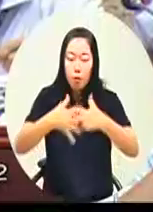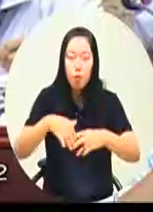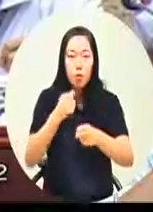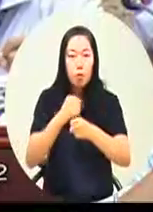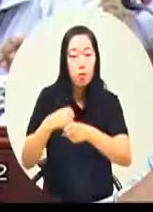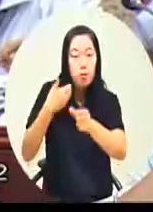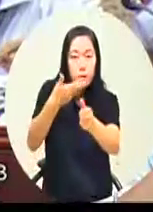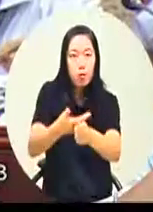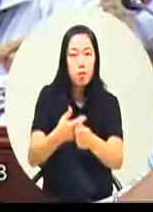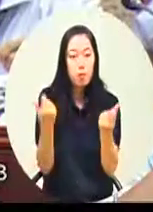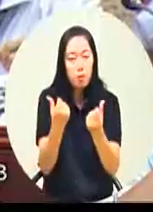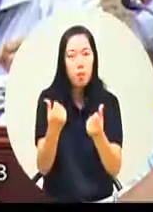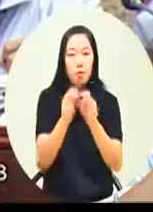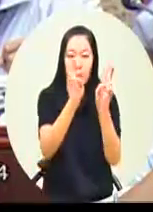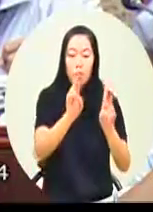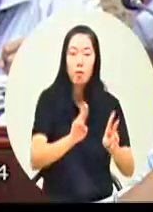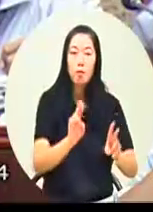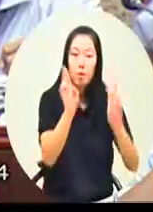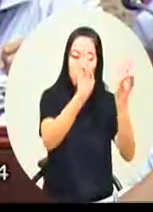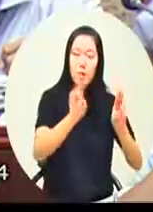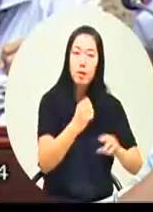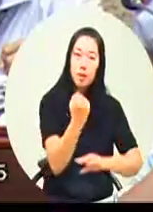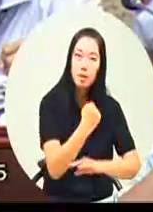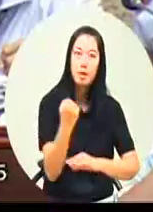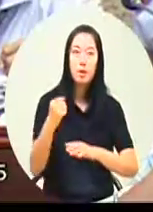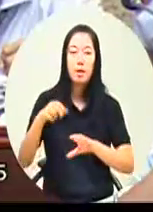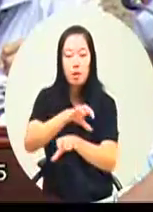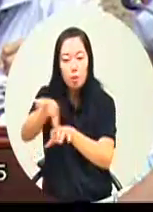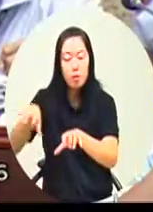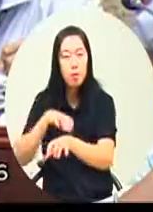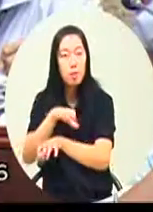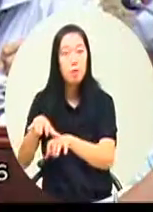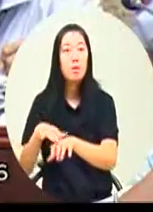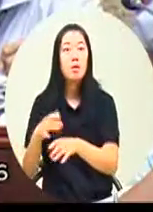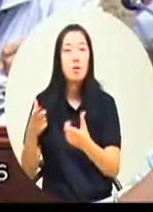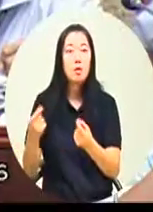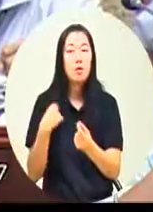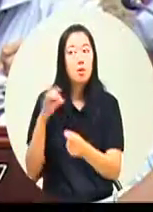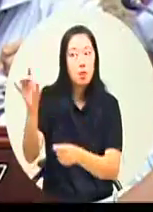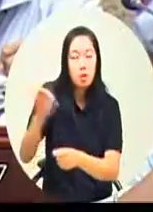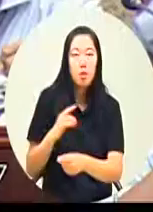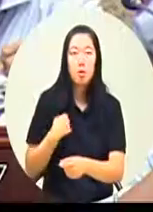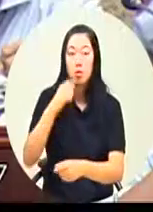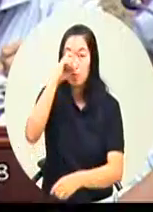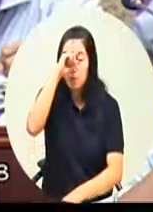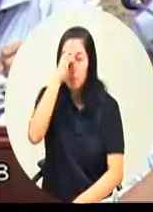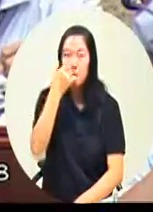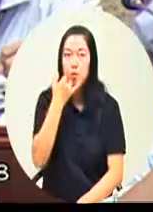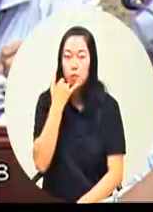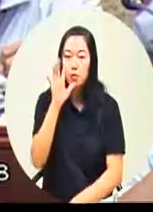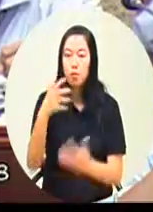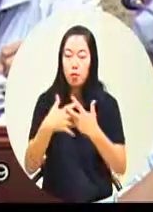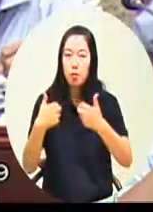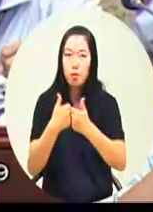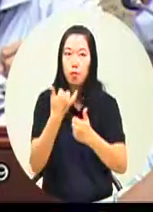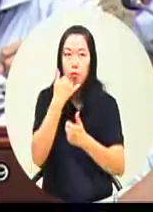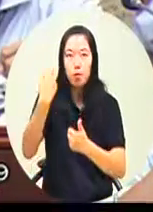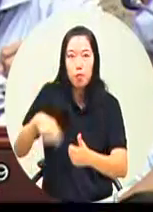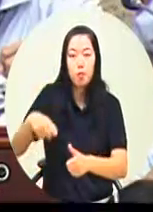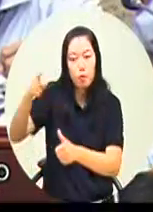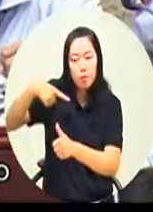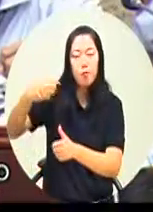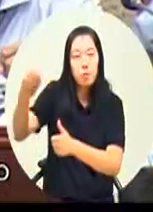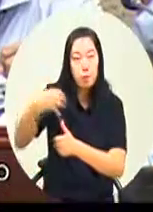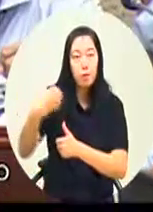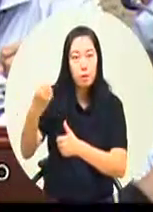供，不管是电力空间相关的部分，那这些部分的话，那借此我们也期望吴议员如果有机会的话，也可以给我们提供一些相关